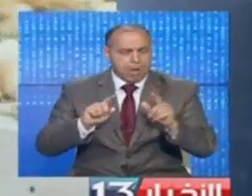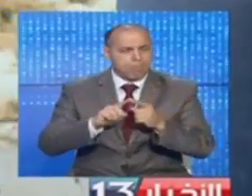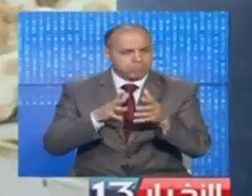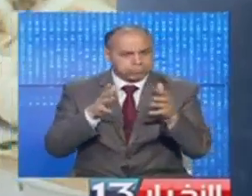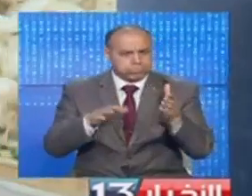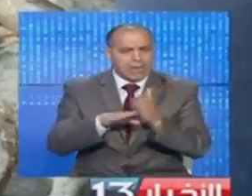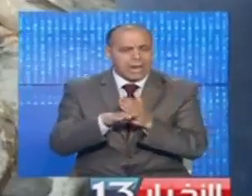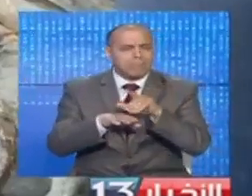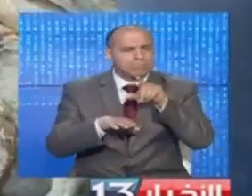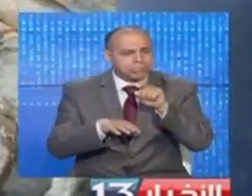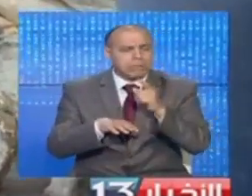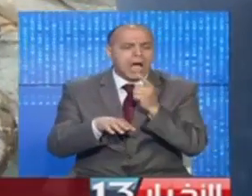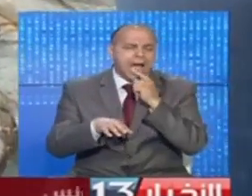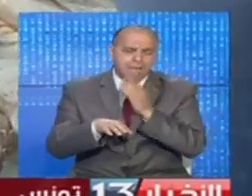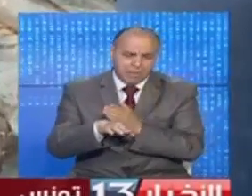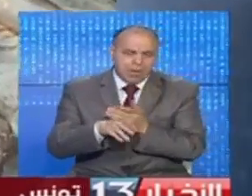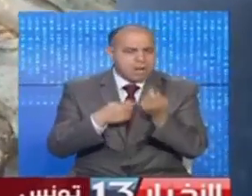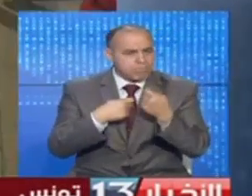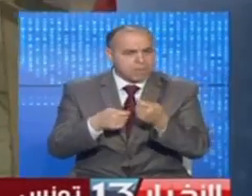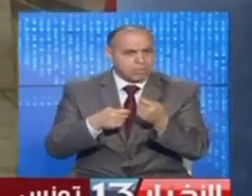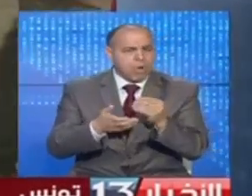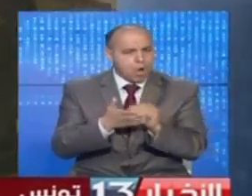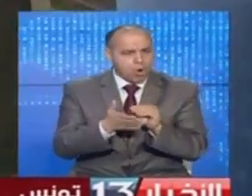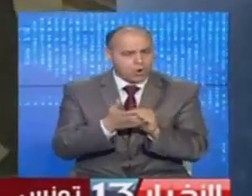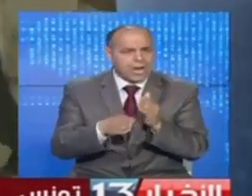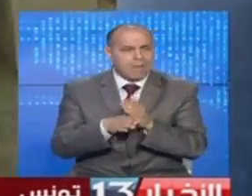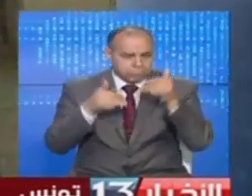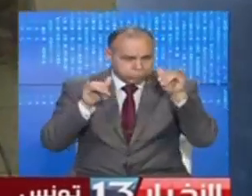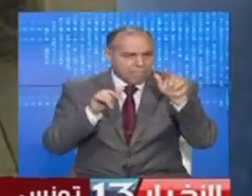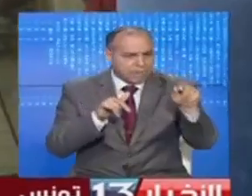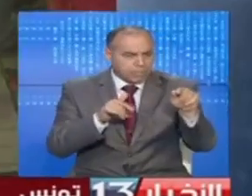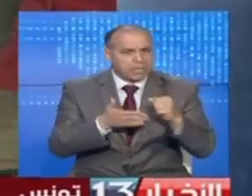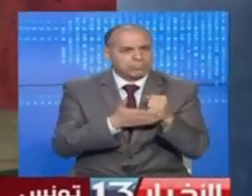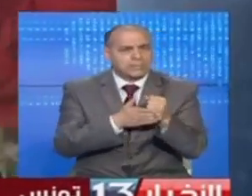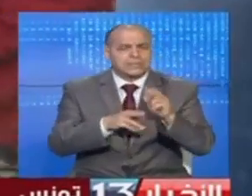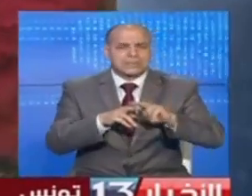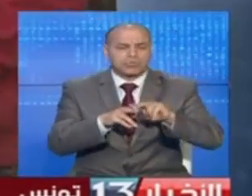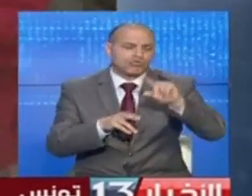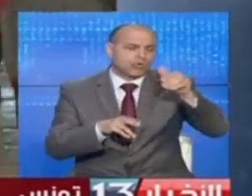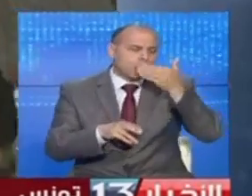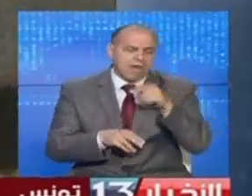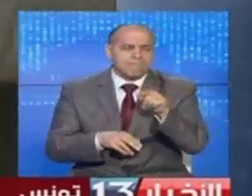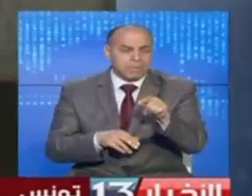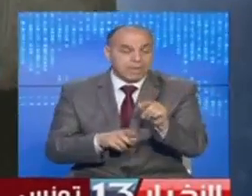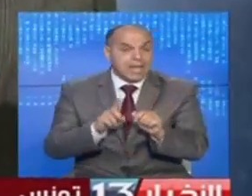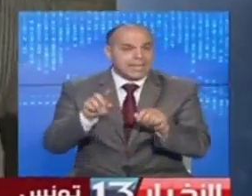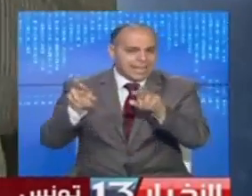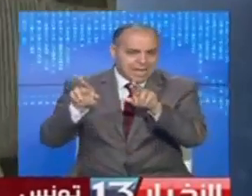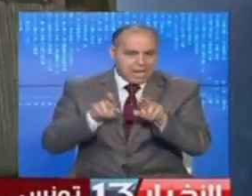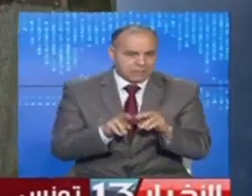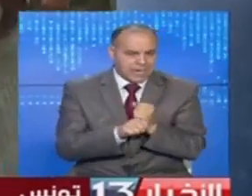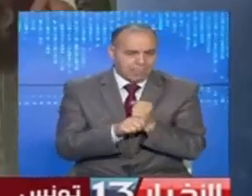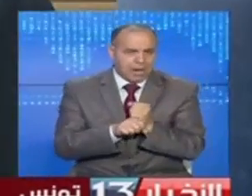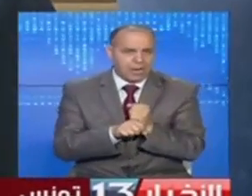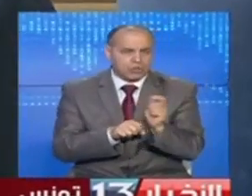من اللحوم البيضاء والحمراء وتوريدها كميات إضافية من لحوم الأبقار لتعديل السوق خلال شهر رمضان حتى عودة العمل في